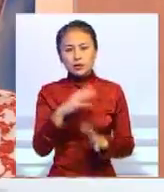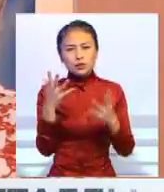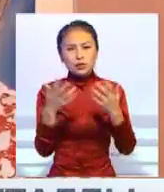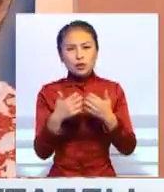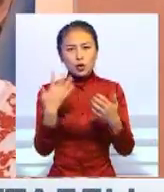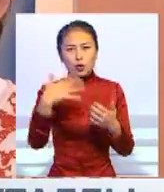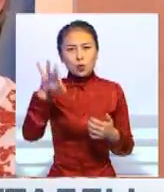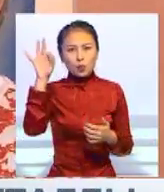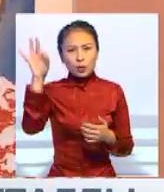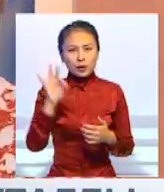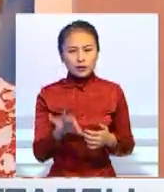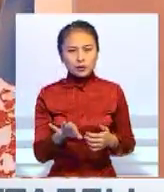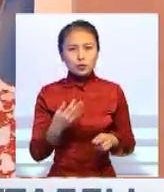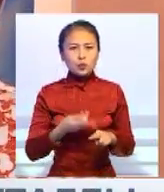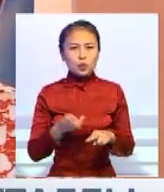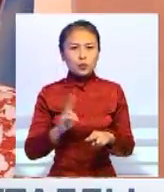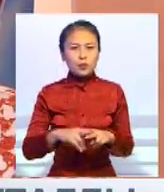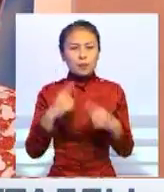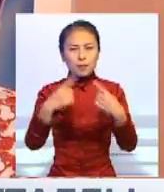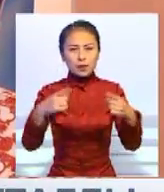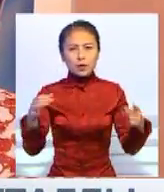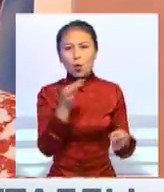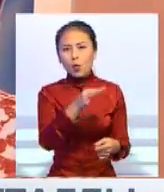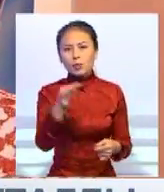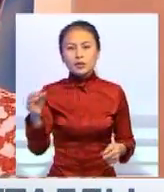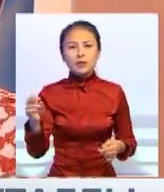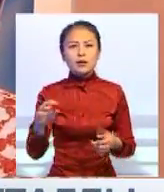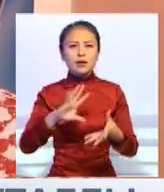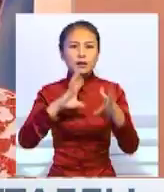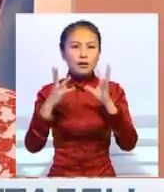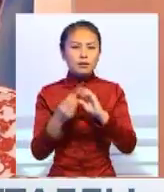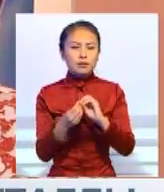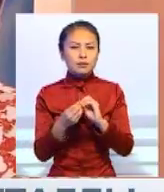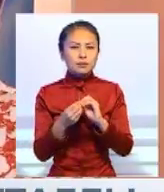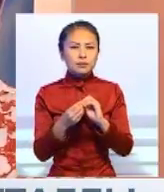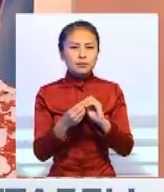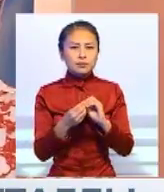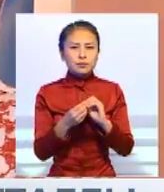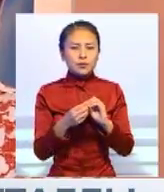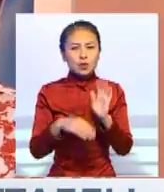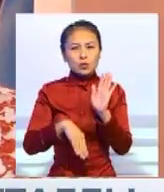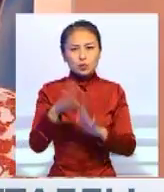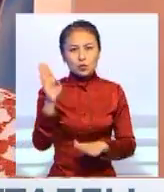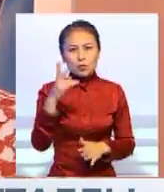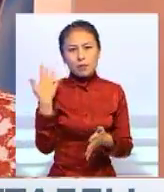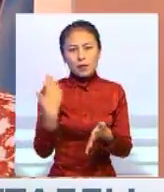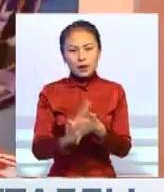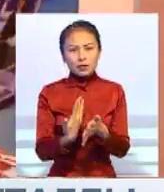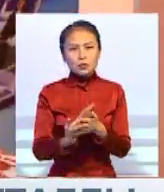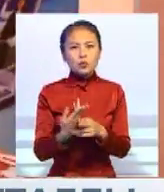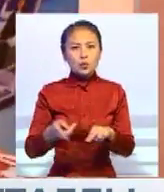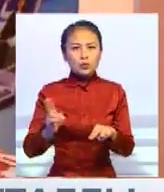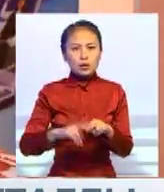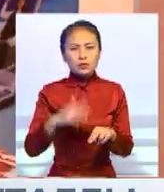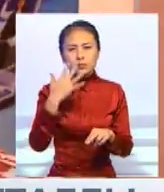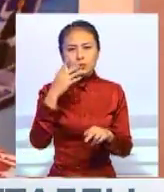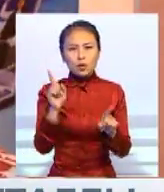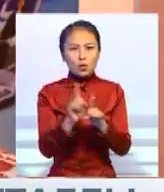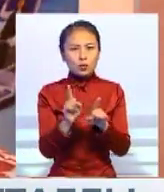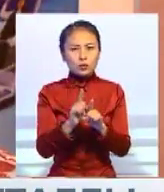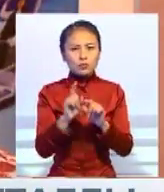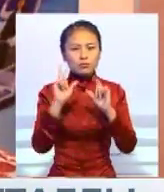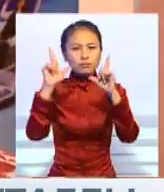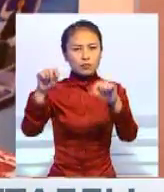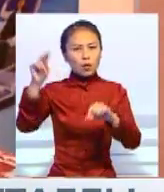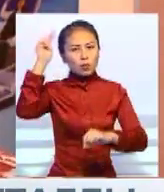санының 50% құрайды. Бұл енді басқа облыстармен қарағанда жақсы көрсеткіште бойлаймын. Шетелде де